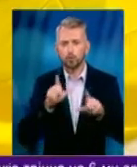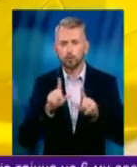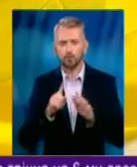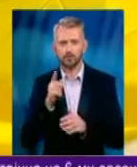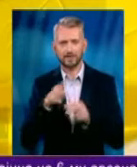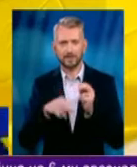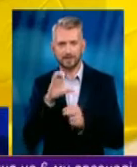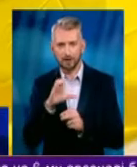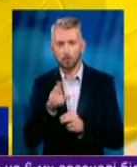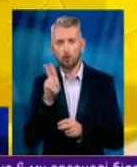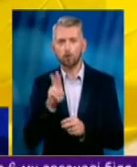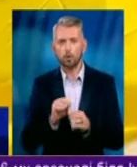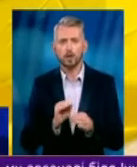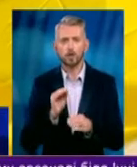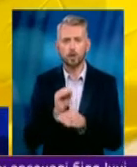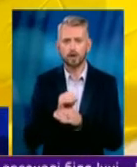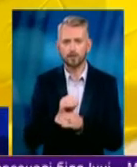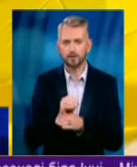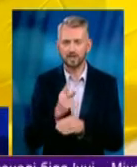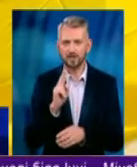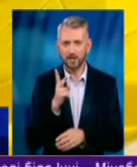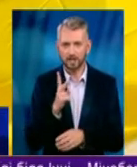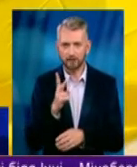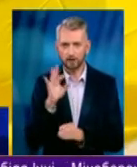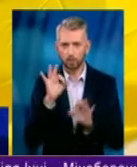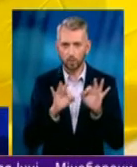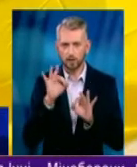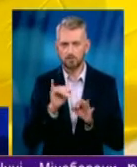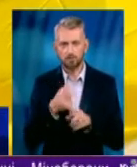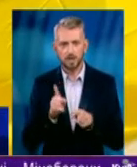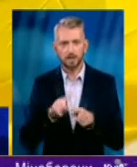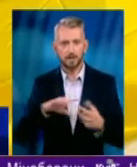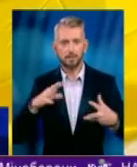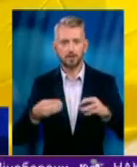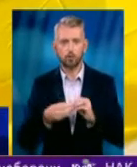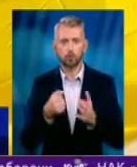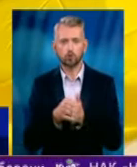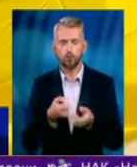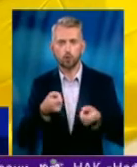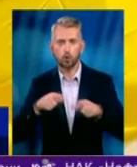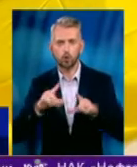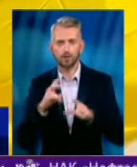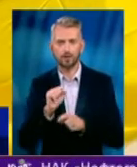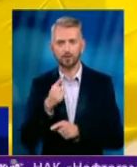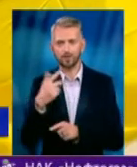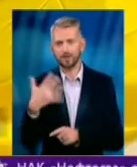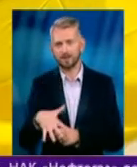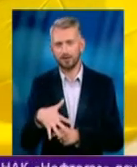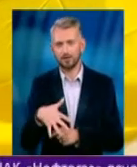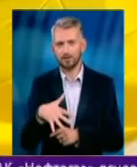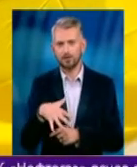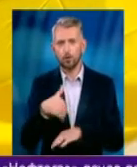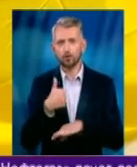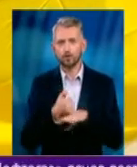Долар додав 2 гривні в курсі, і це призвело до подорожчання на 1,5 гривні